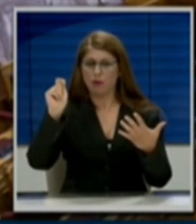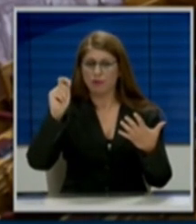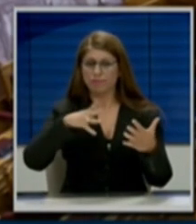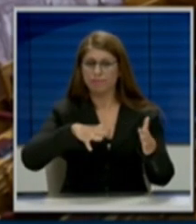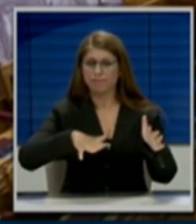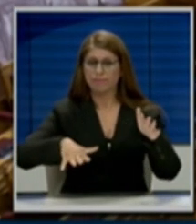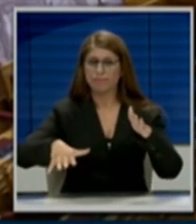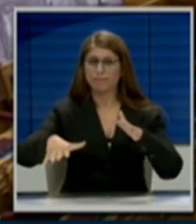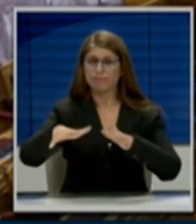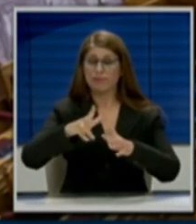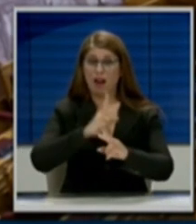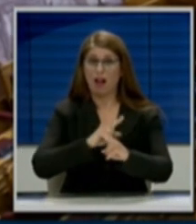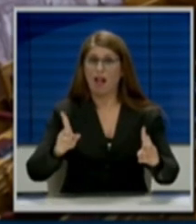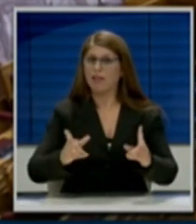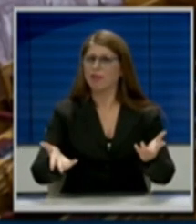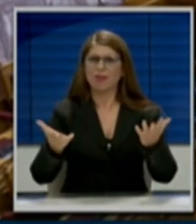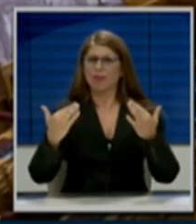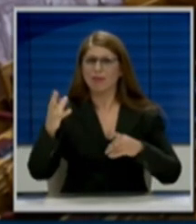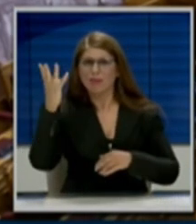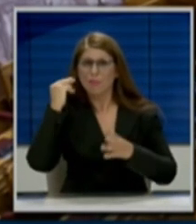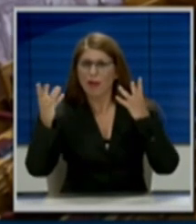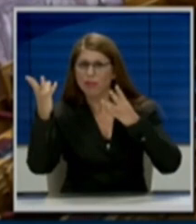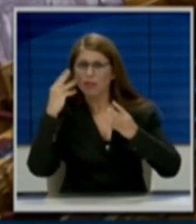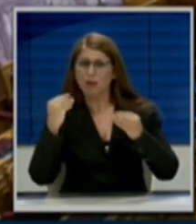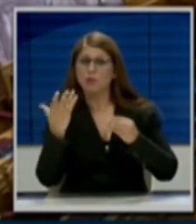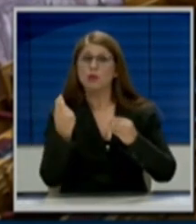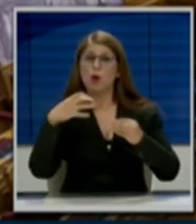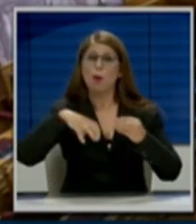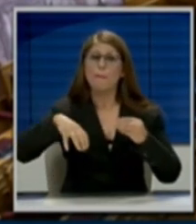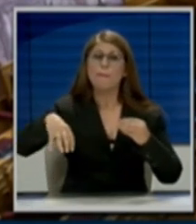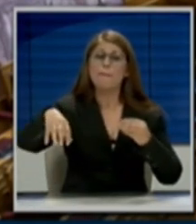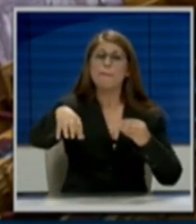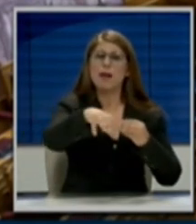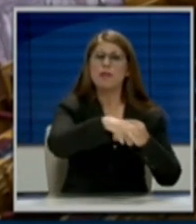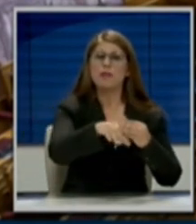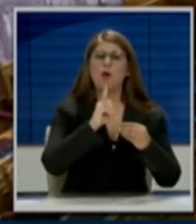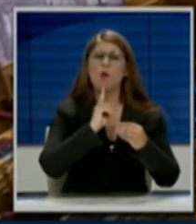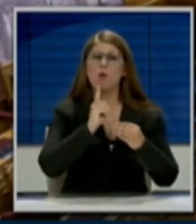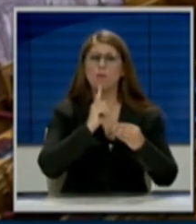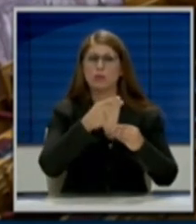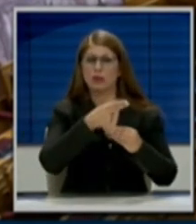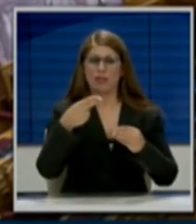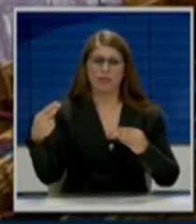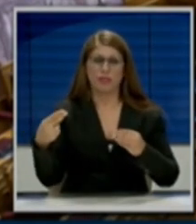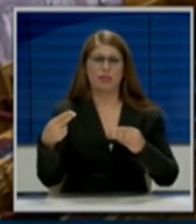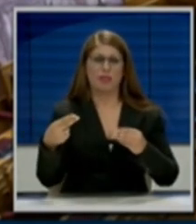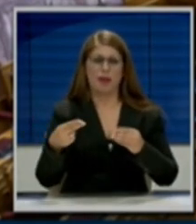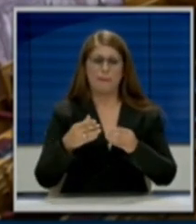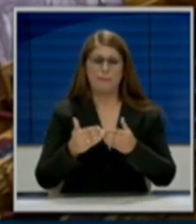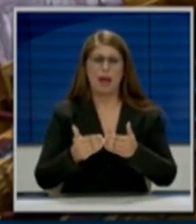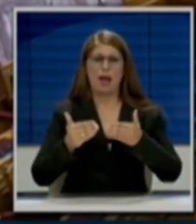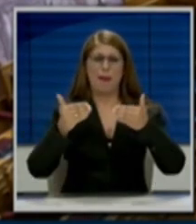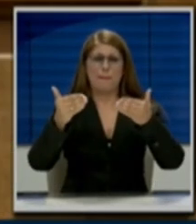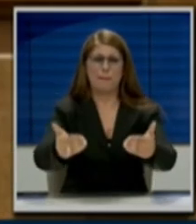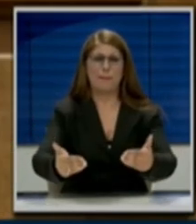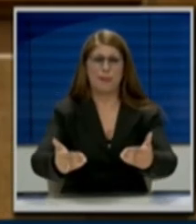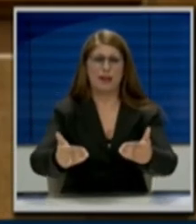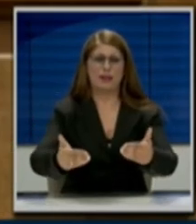θα ασκήσετε σε πολλά πεδία, όπως είναι το ζήτημα της επέκτασης των χωρικών υδάτων,